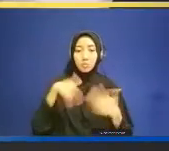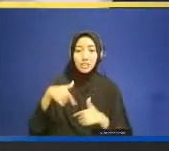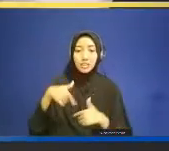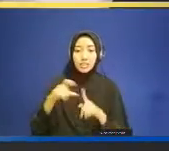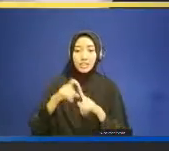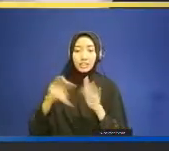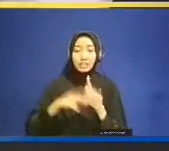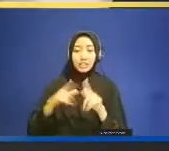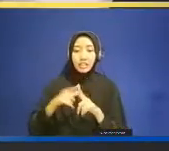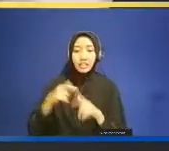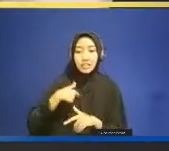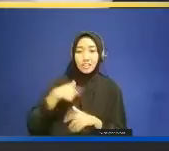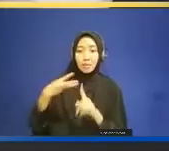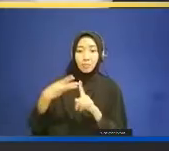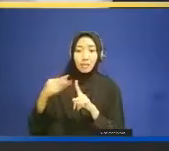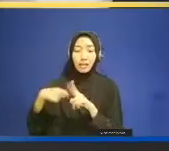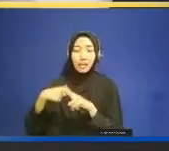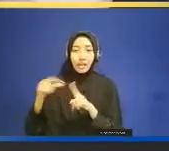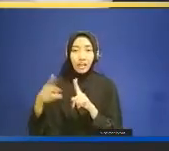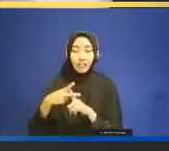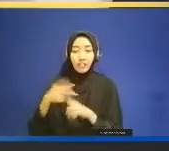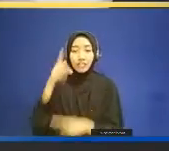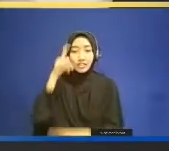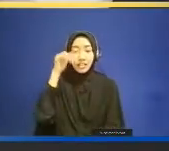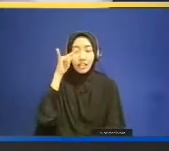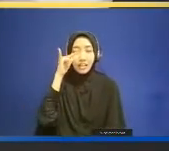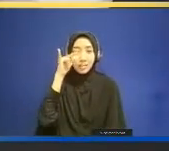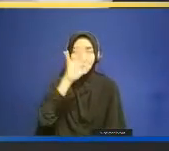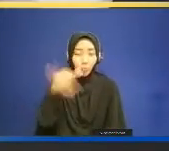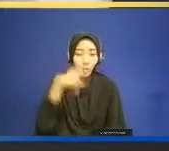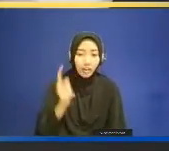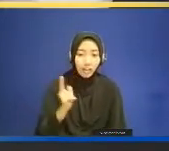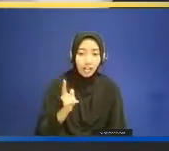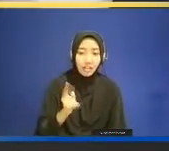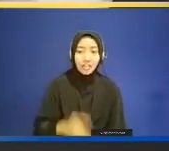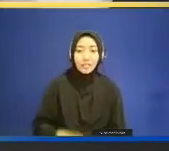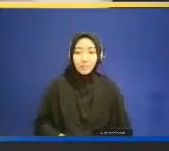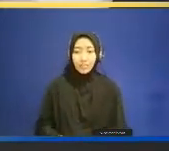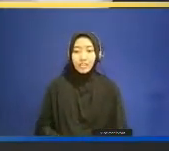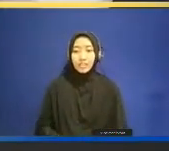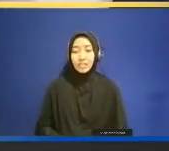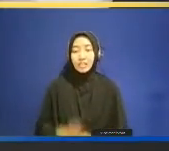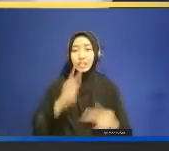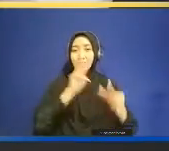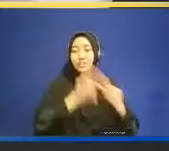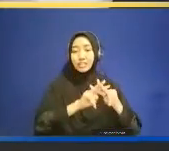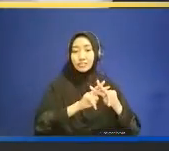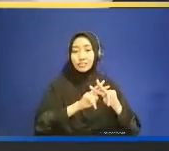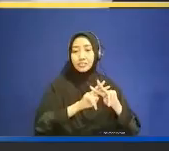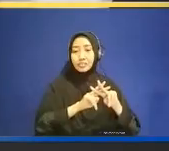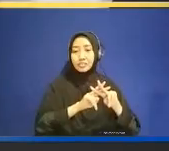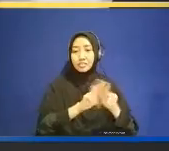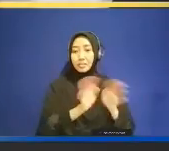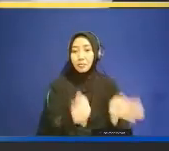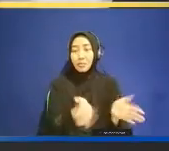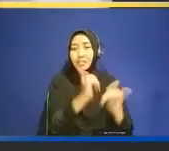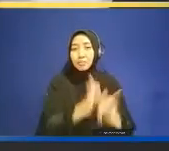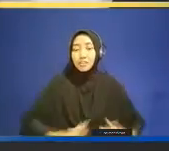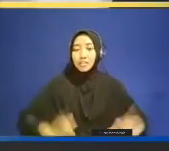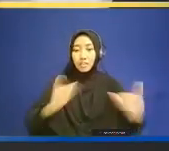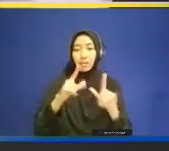naas saya bkf kita semua punya Instagram kan tak kita di Instagram dan juga hastag nya Bangkit Bersama